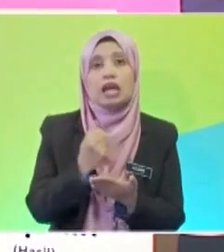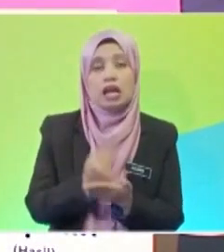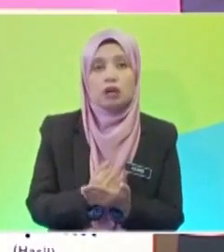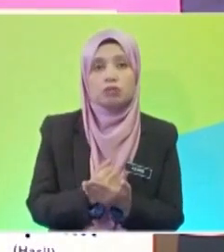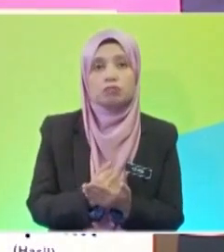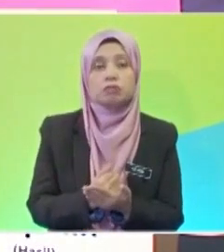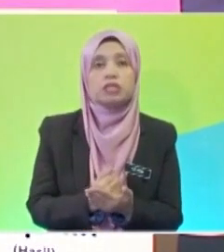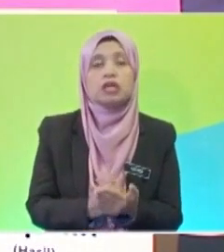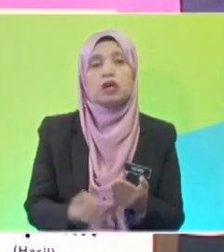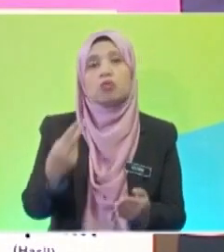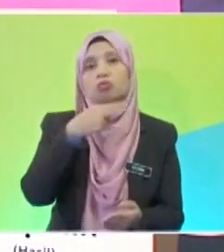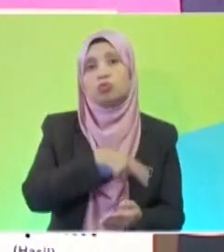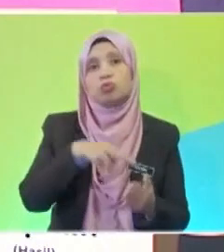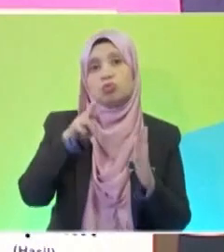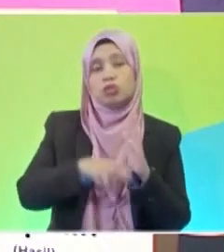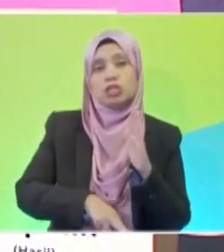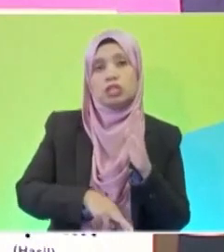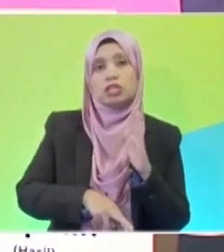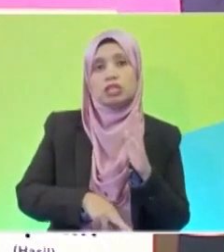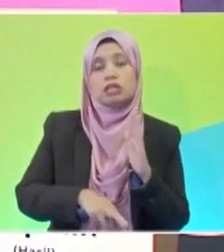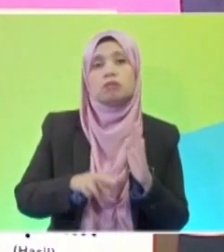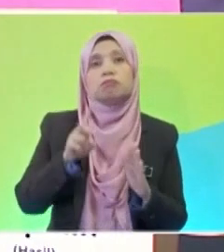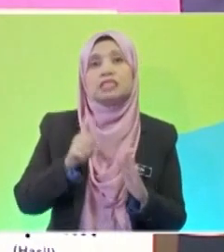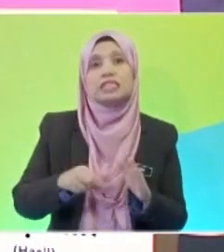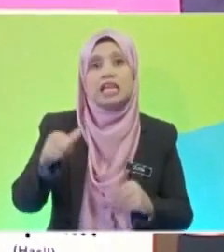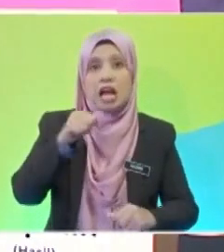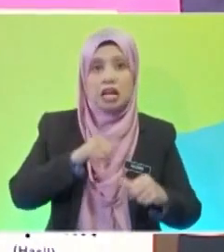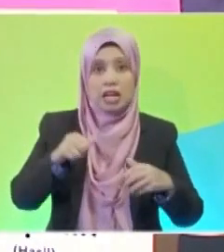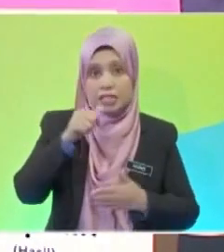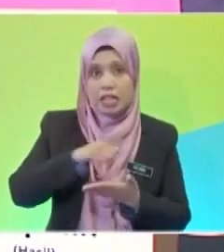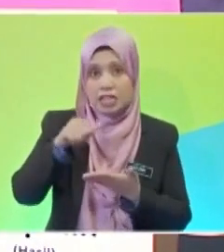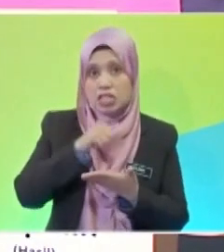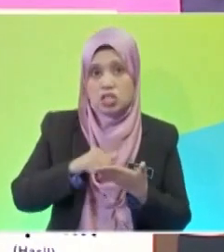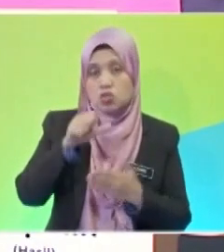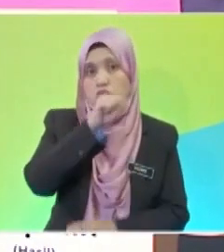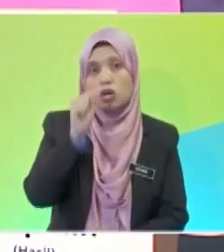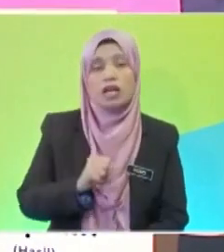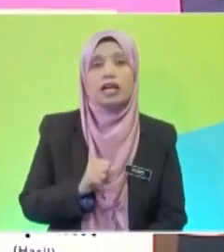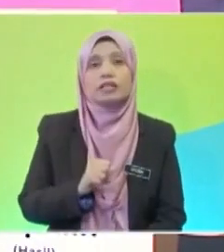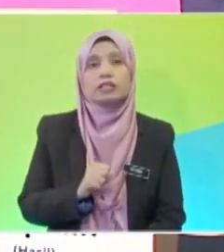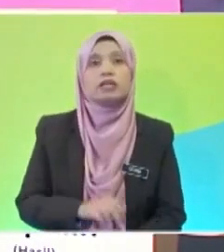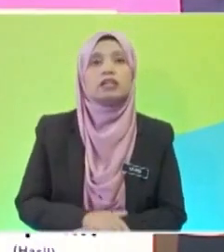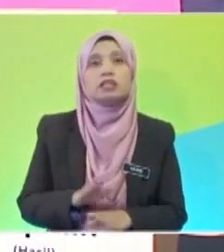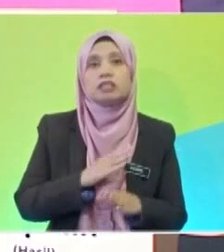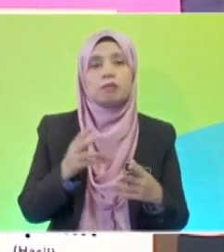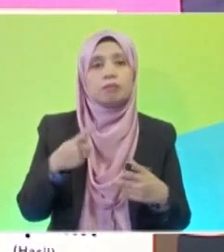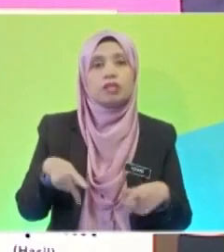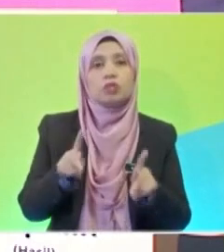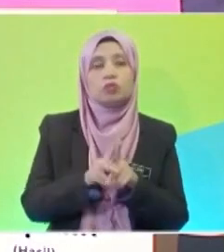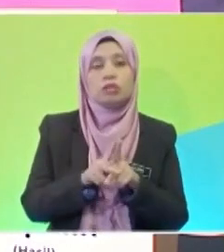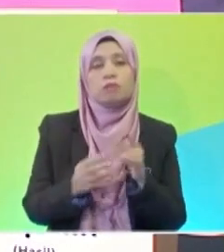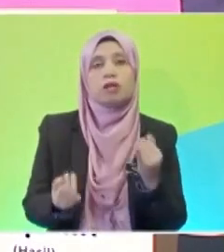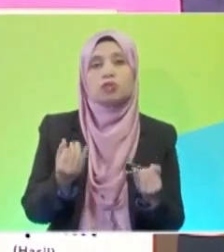rugi, penyata kedudukan kewangan. Cuma di sini awak kena analisis soalan. Awak tak diberi keimbangan juga, tapi awak kena analisis soalan